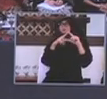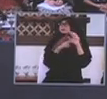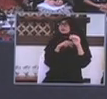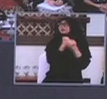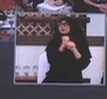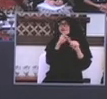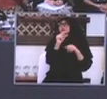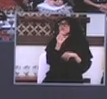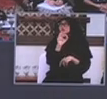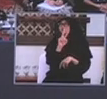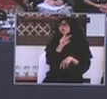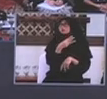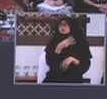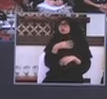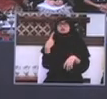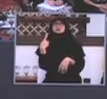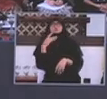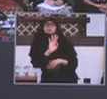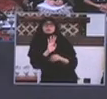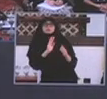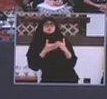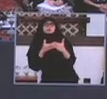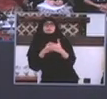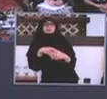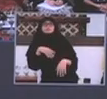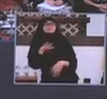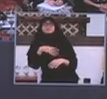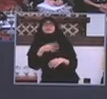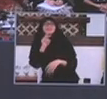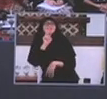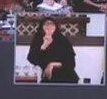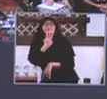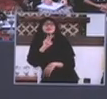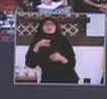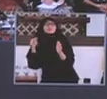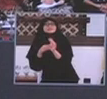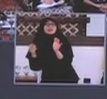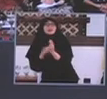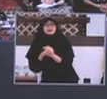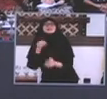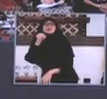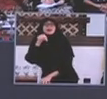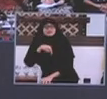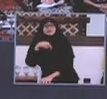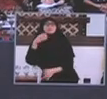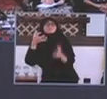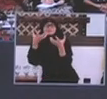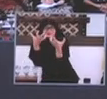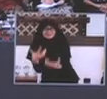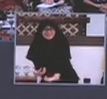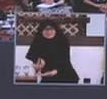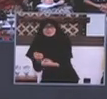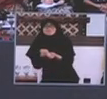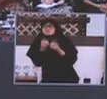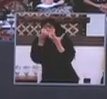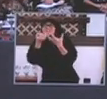Stop. Ya. Tiga persoalan yang sekarang berat jenengan enggak bisa ora sa paparan. Engko